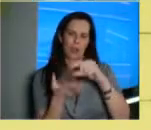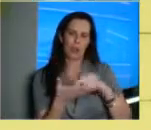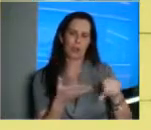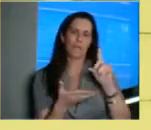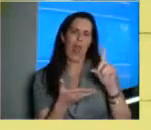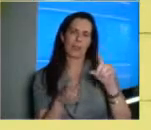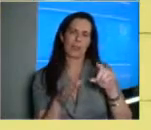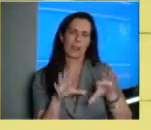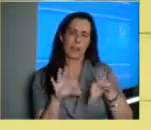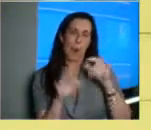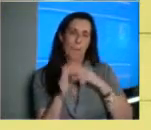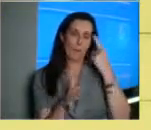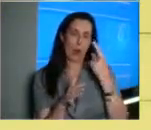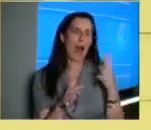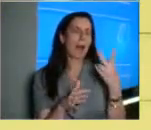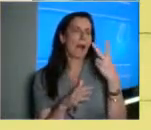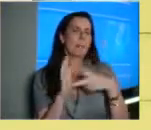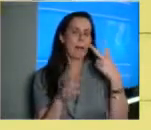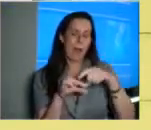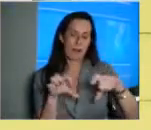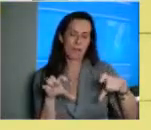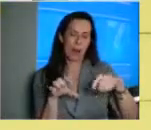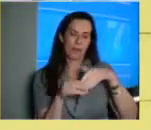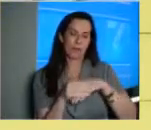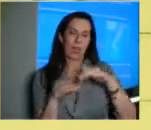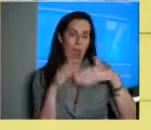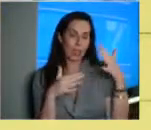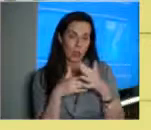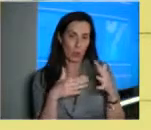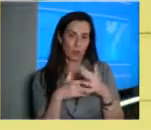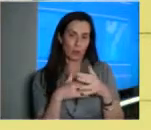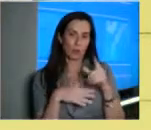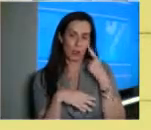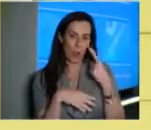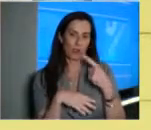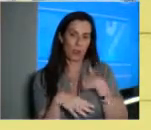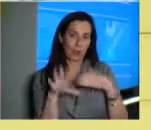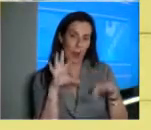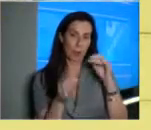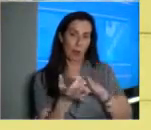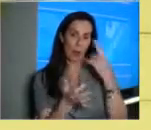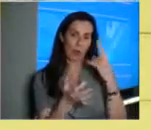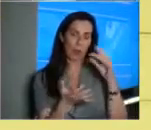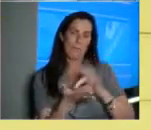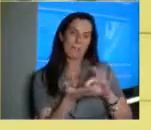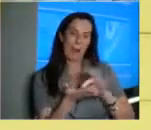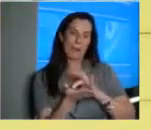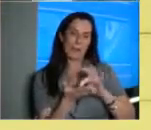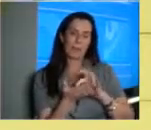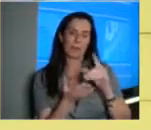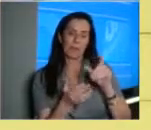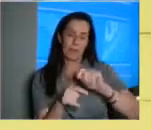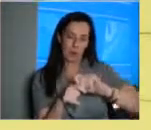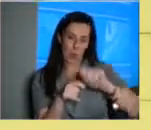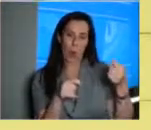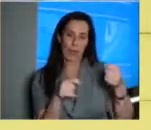ואז אני מצביע פעם אחת. ולמה יש את המעטפה השנייה? כי אז אחר כך שבודקים, באמת רואים שאני הצבעתי מקום אחד, מסמנים את זה, מישהו אחר יפתח